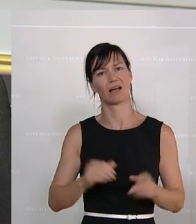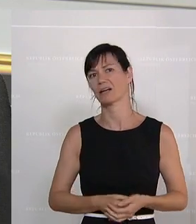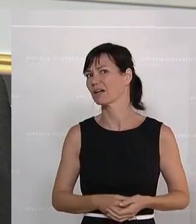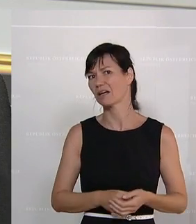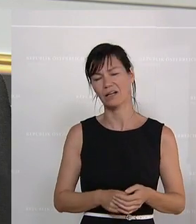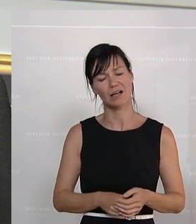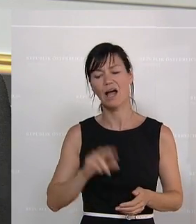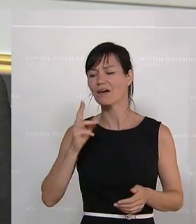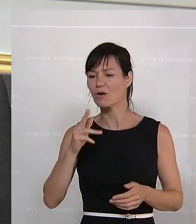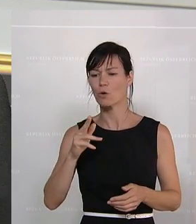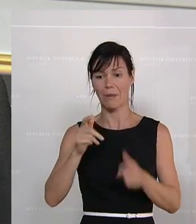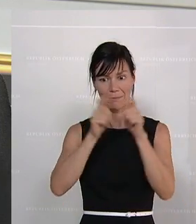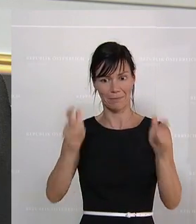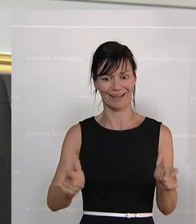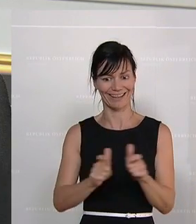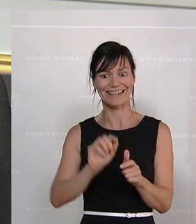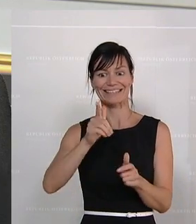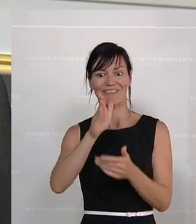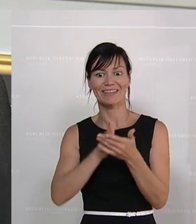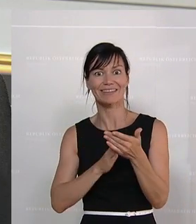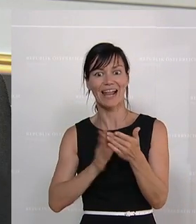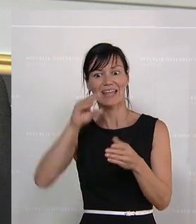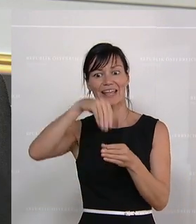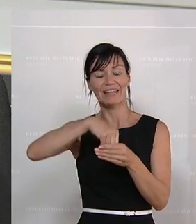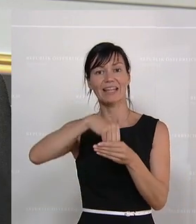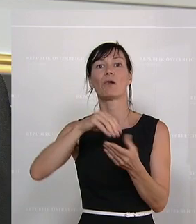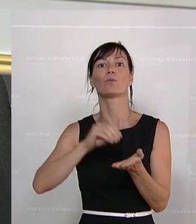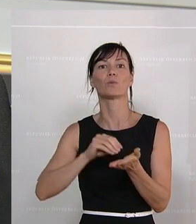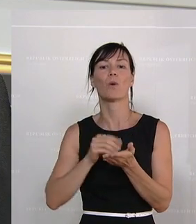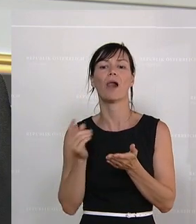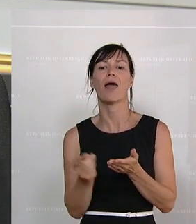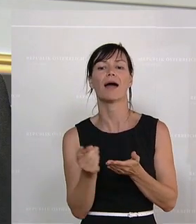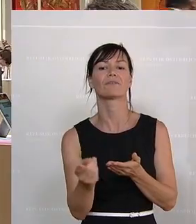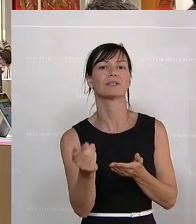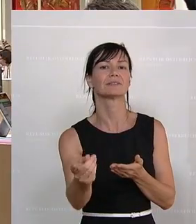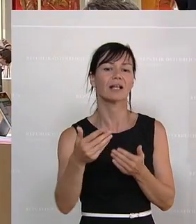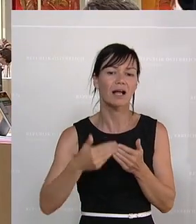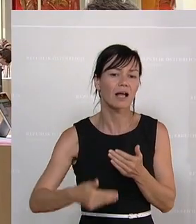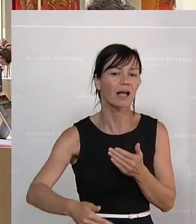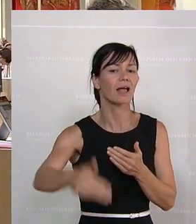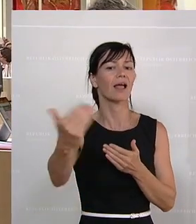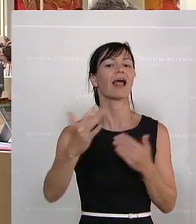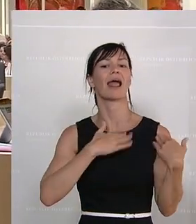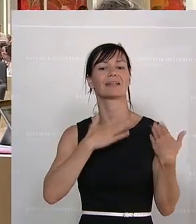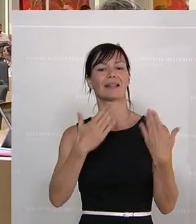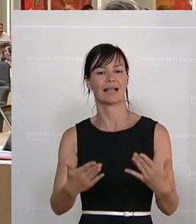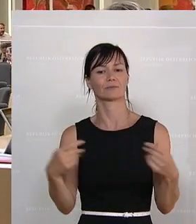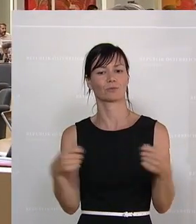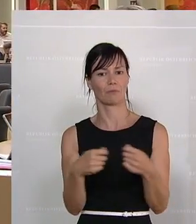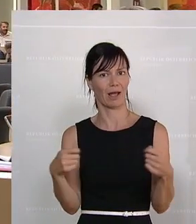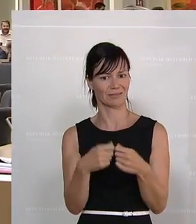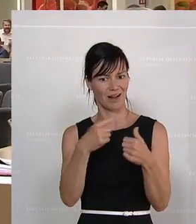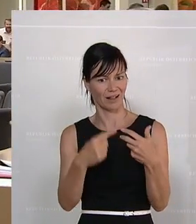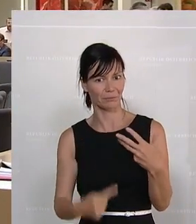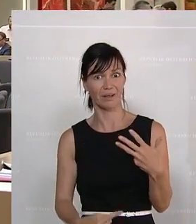dieses pakets sind langfristige entlastungsmaßnahmen und die sehr geehrte damen und herren die sind